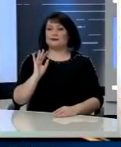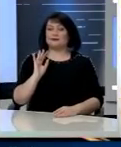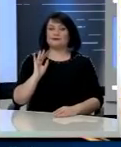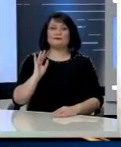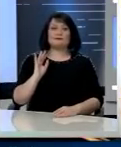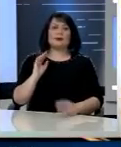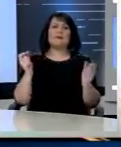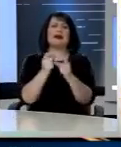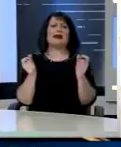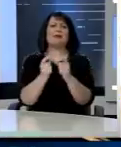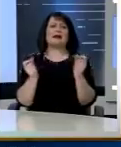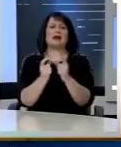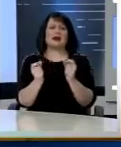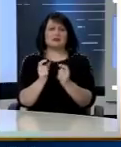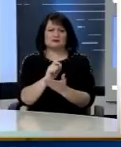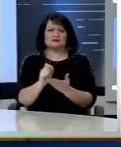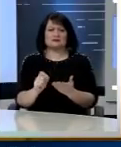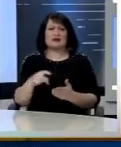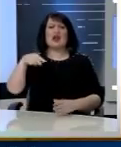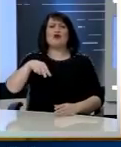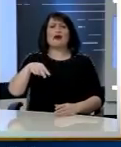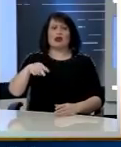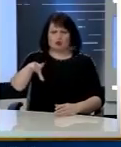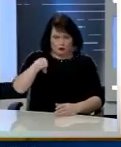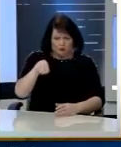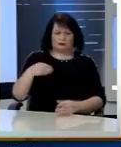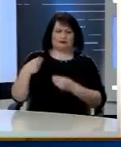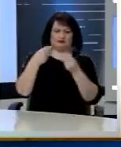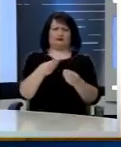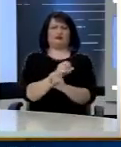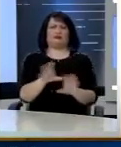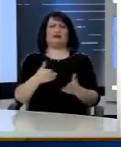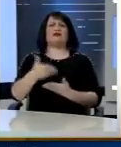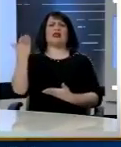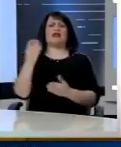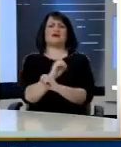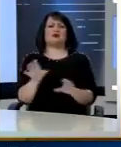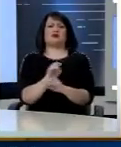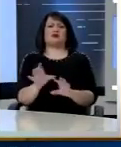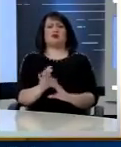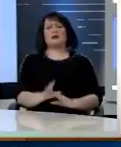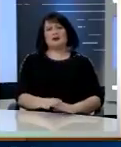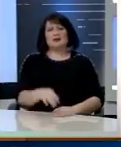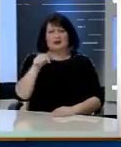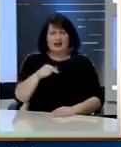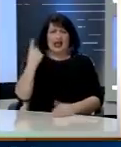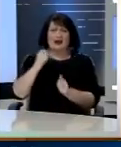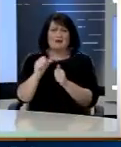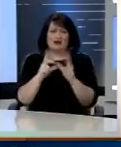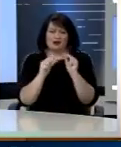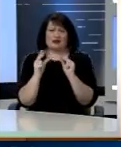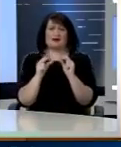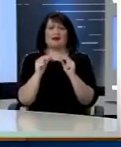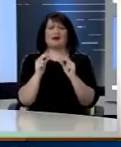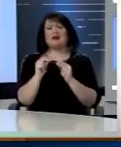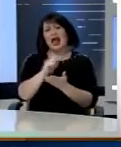σύνολο μηνυμάτων, τα οποία ο κύριος Λοβέρδος τα έκανε αναφορά, το κάναν πρωτοσέλιδο οι εφημερίδες και συζητάμε επί ένα μήνα για